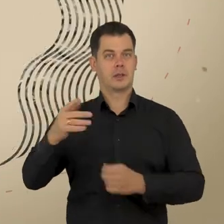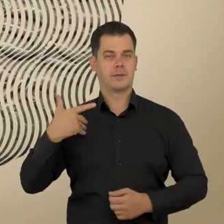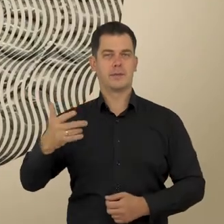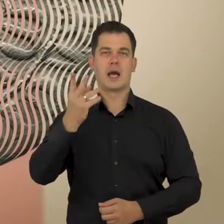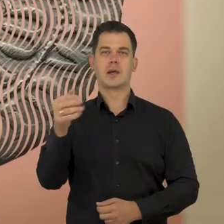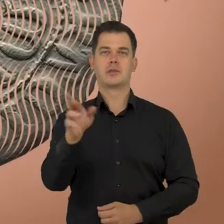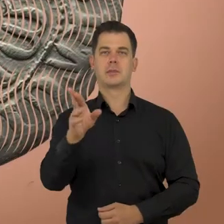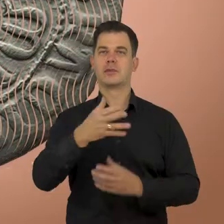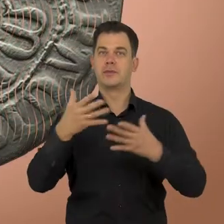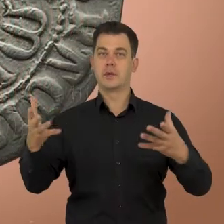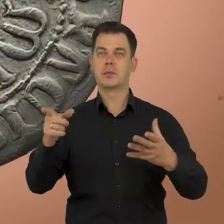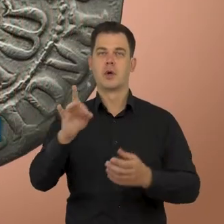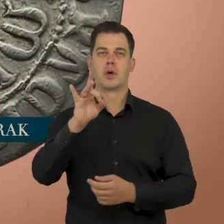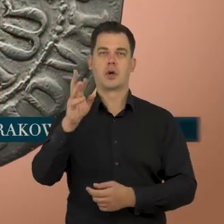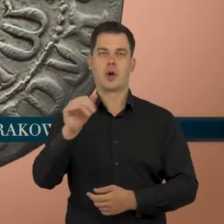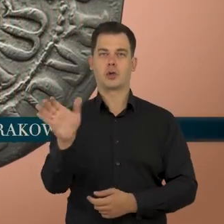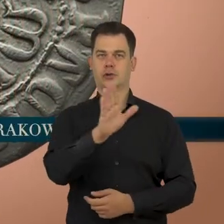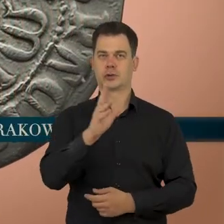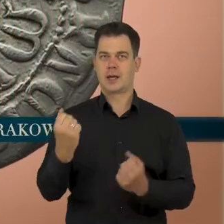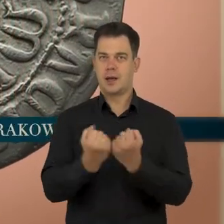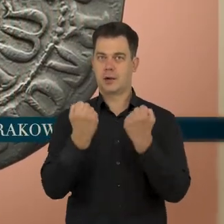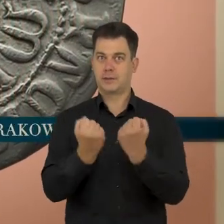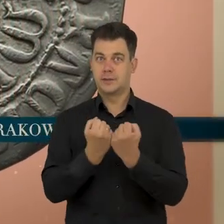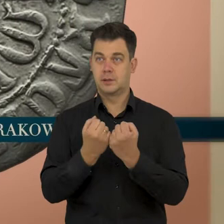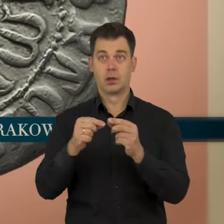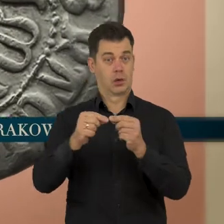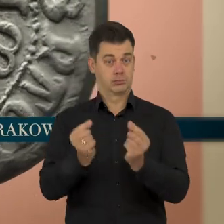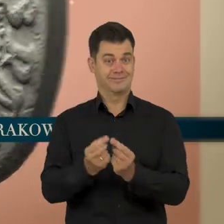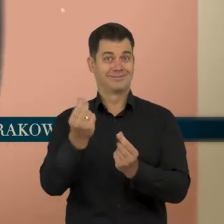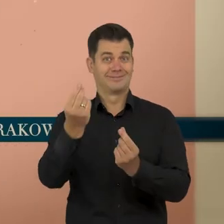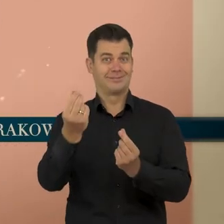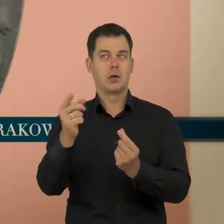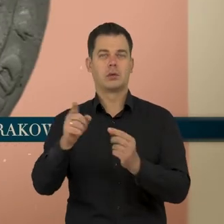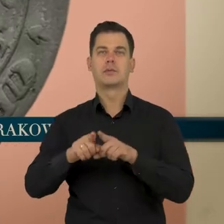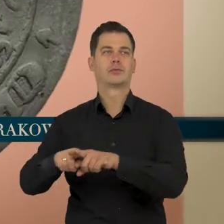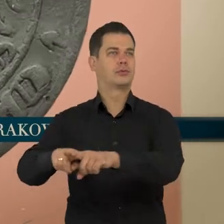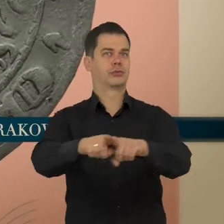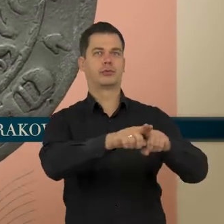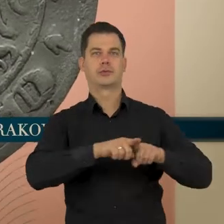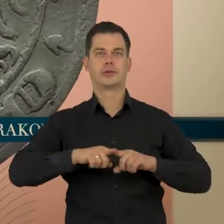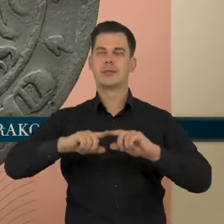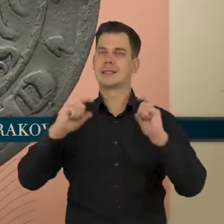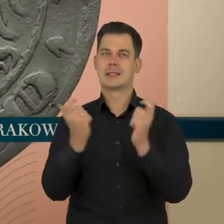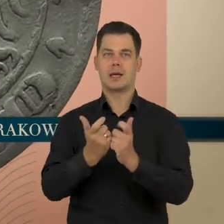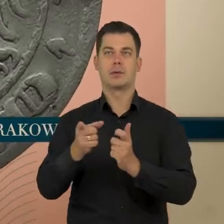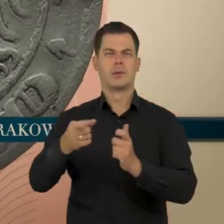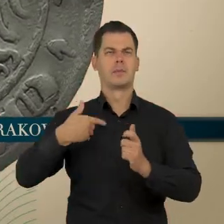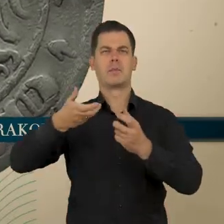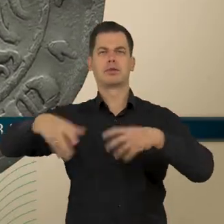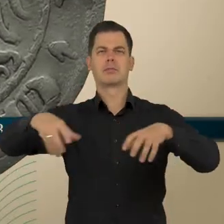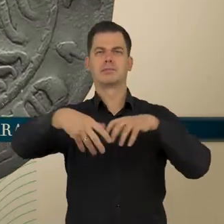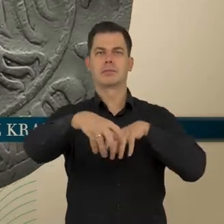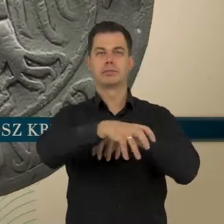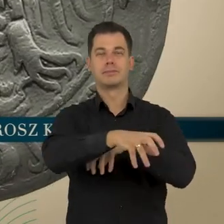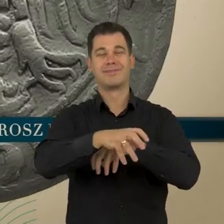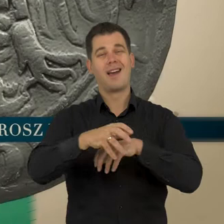XIV wieku Kazimierz Wielki wprowadził grosz krakowski. Nowa moneta miała umocnić i ujednolicić system pieniężny po